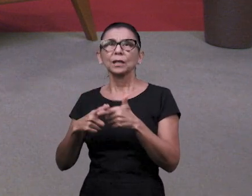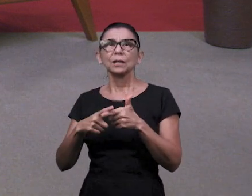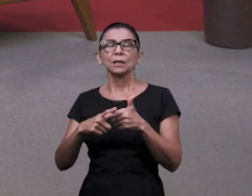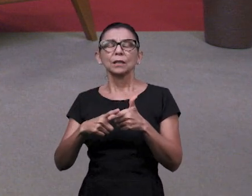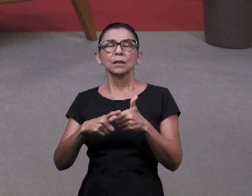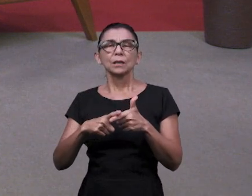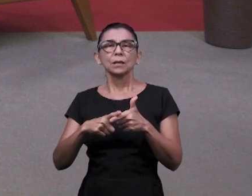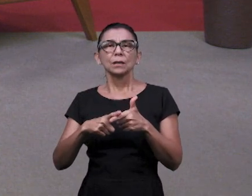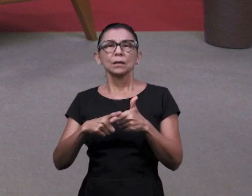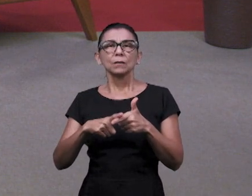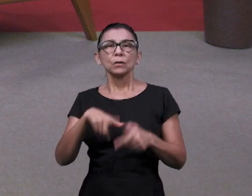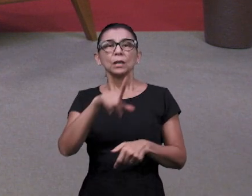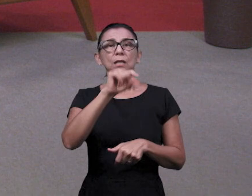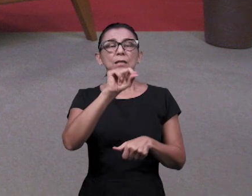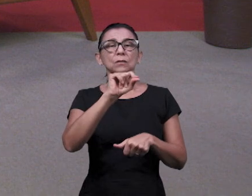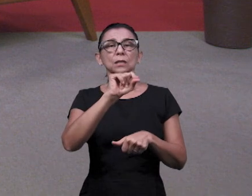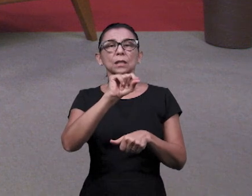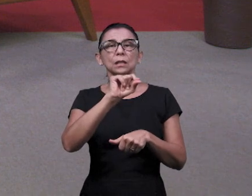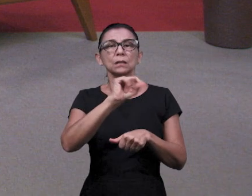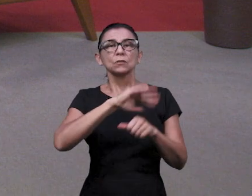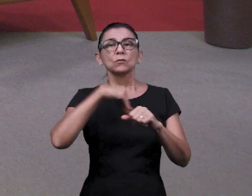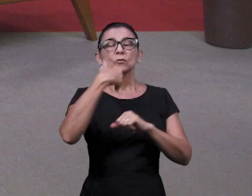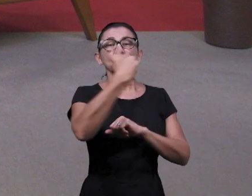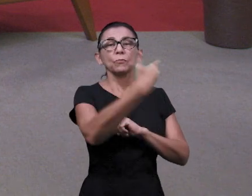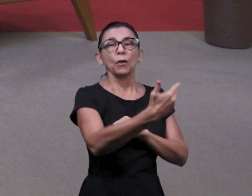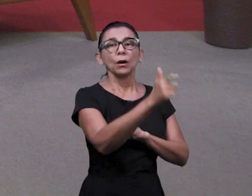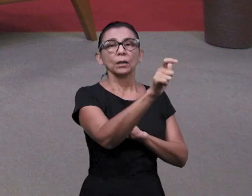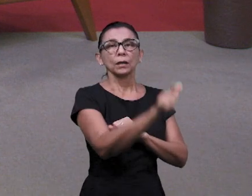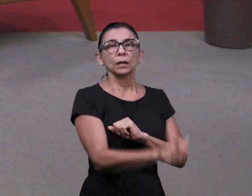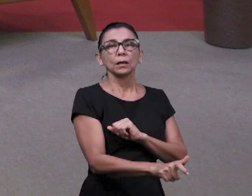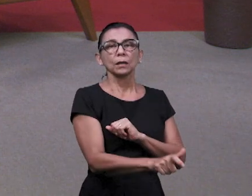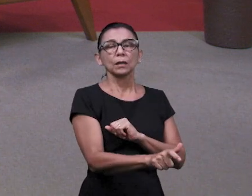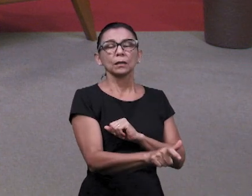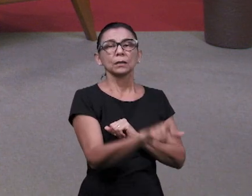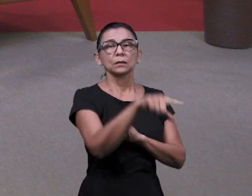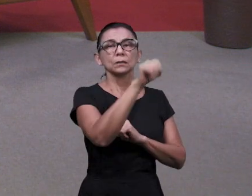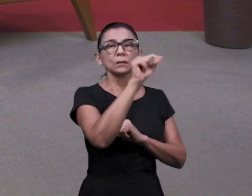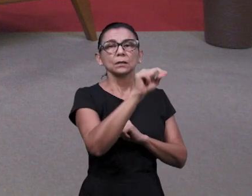on a choisi une étrangère, quelque chose qui